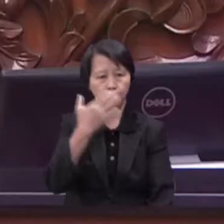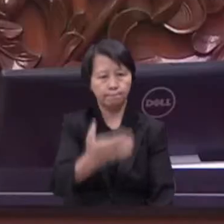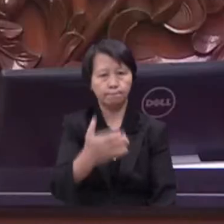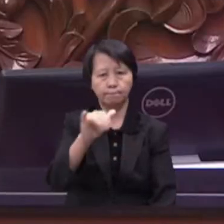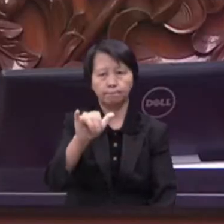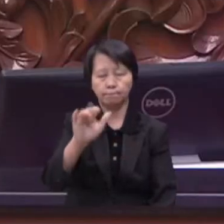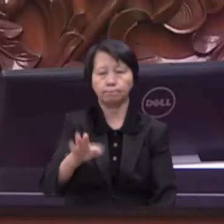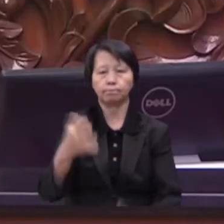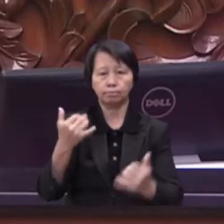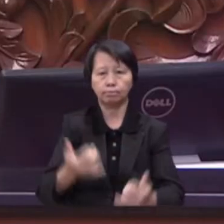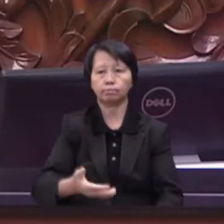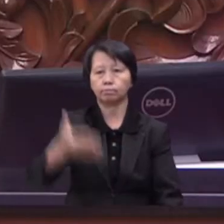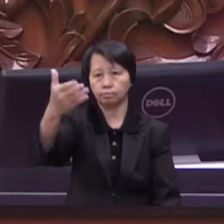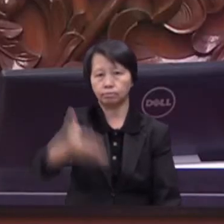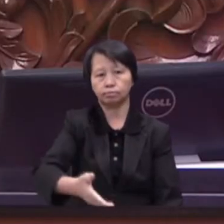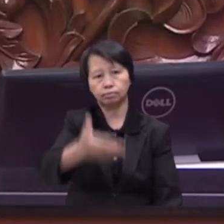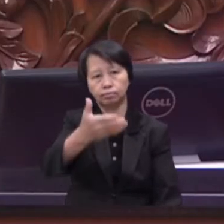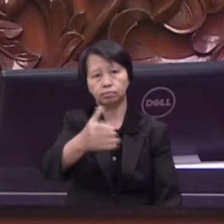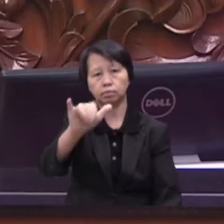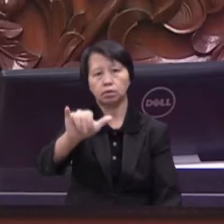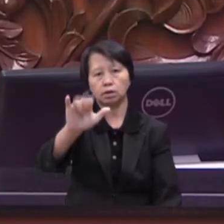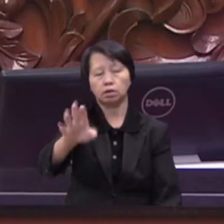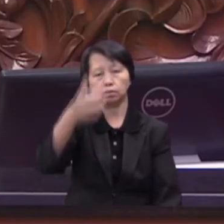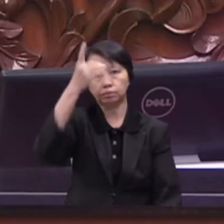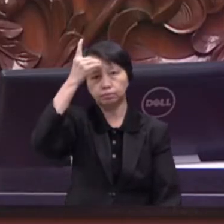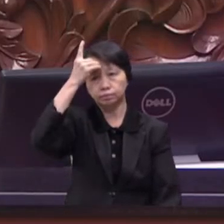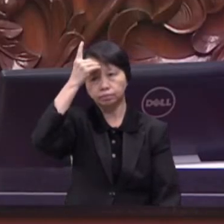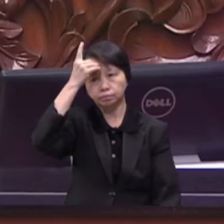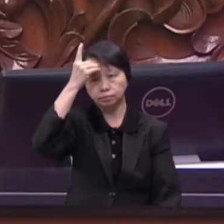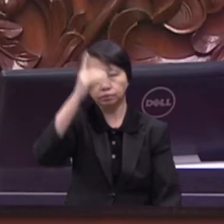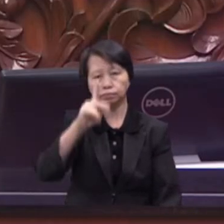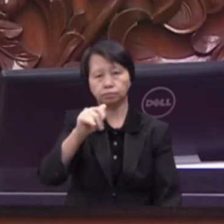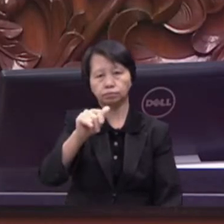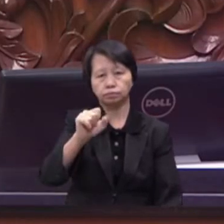Saya ingin menyebut ya Muhammad